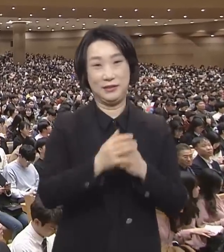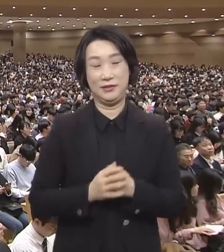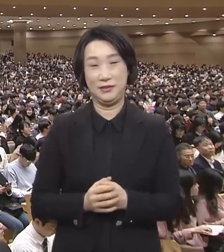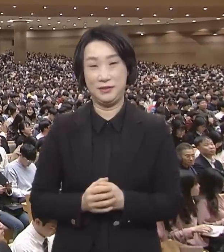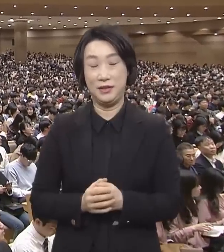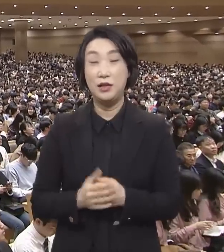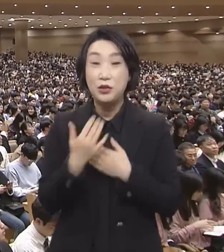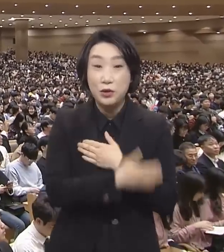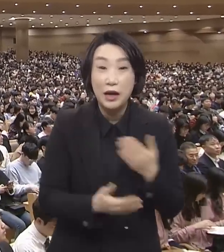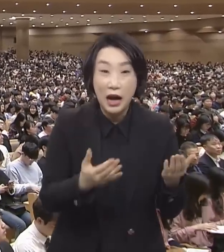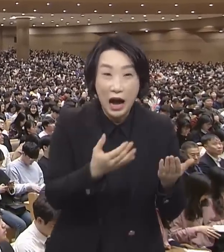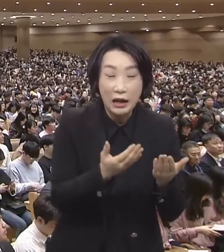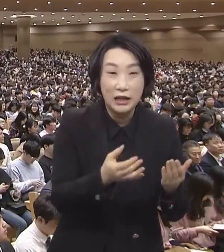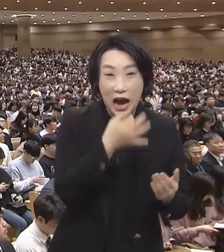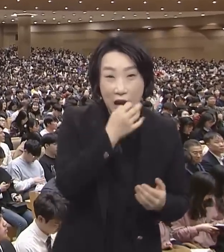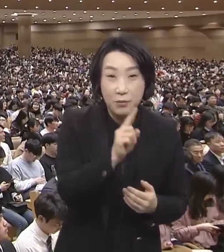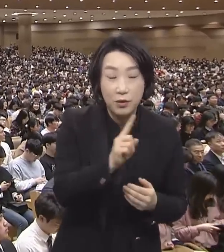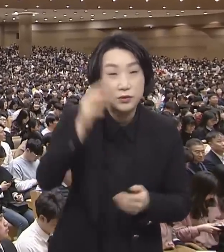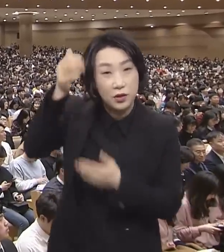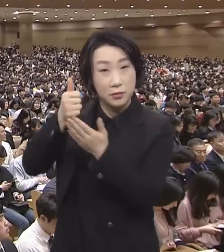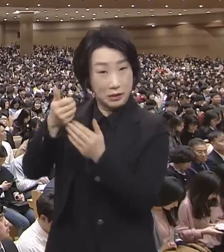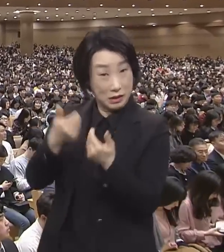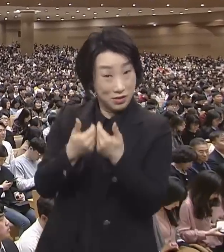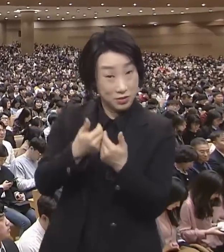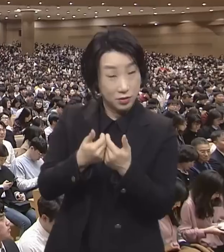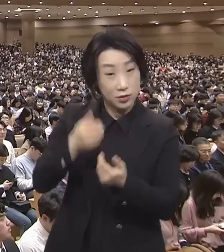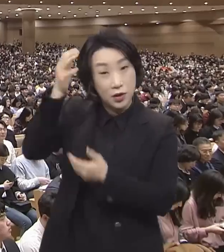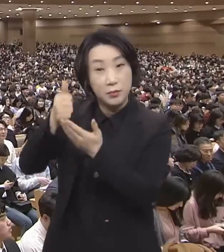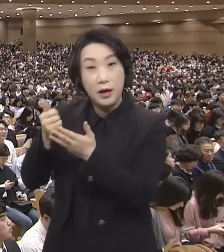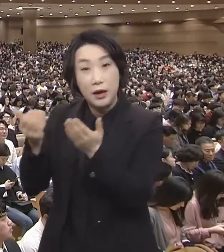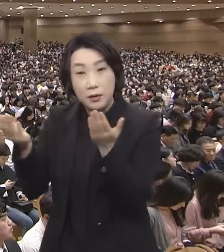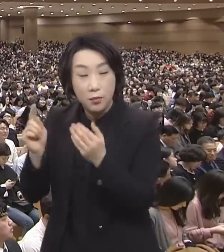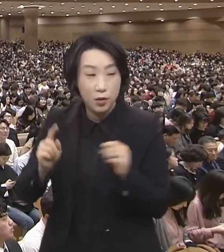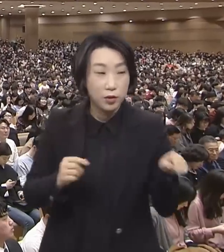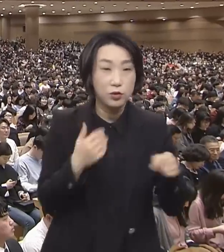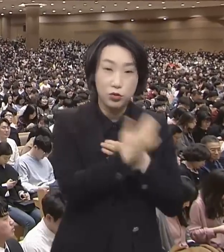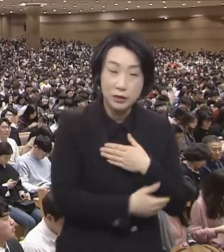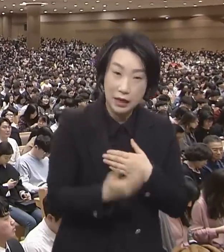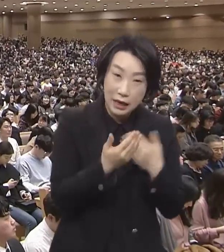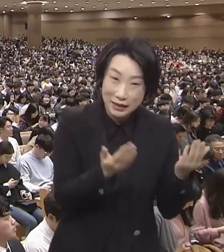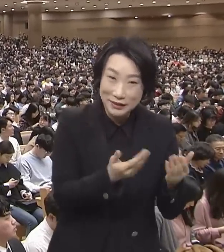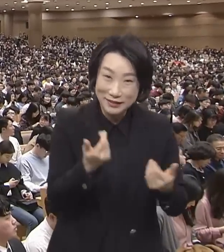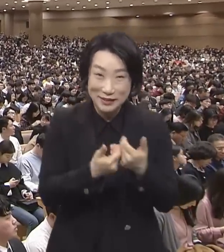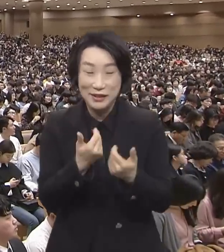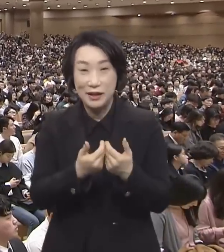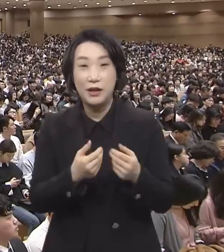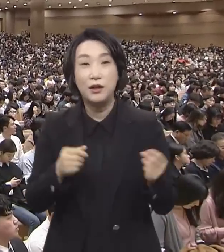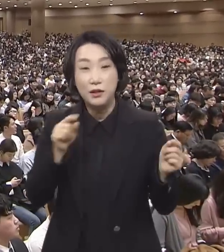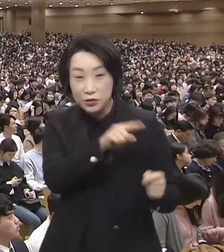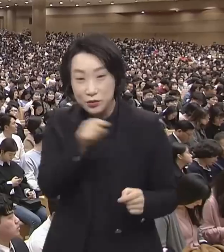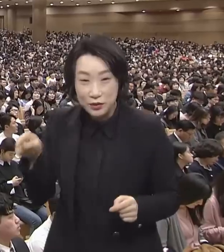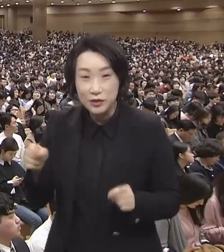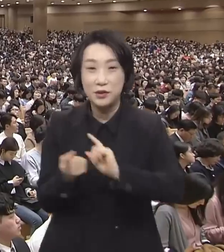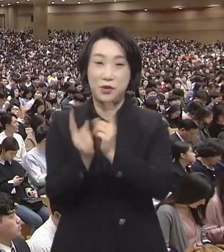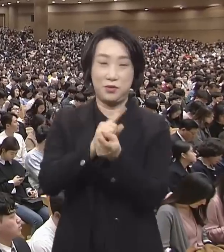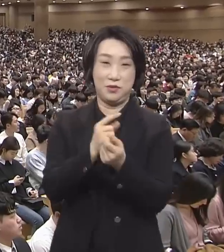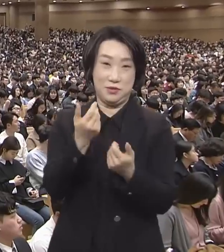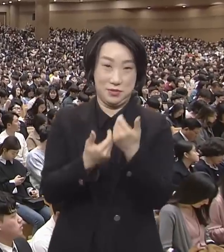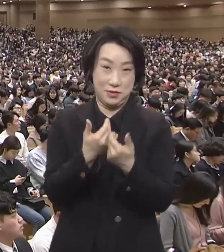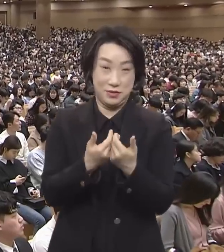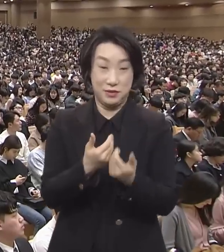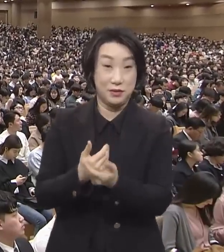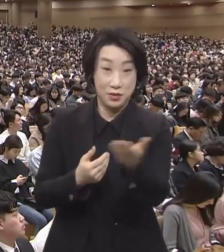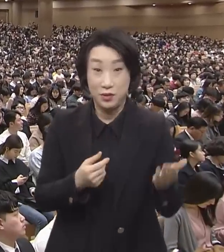아니하리라. 육체의 소욕은 성령을 거스리고 성령의 소욕은 육체를 거스리나니 이 둘이 서로 대적함으로